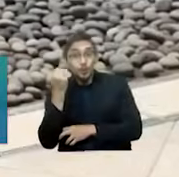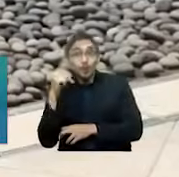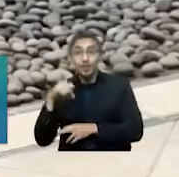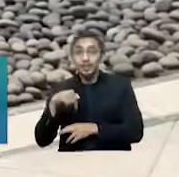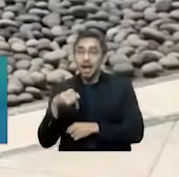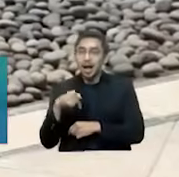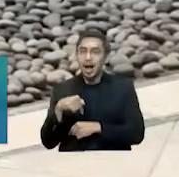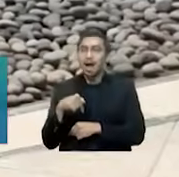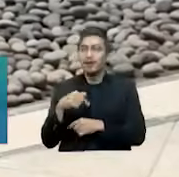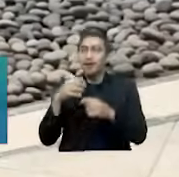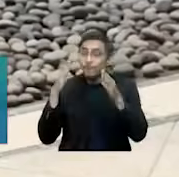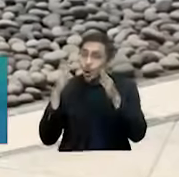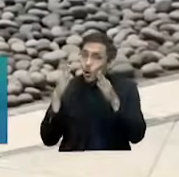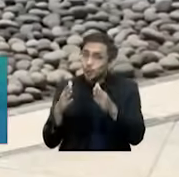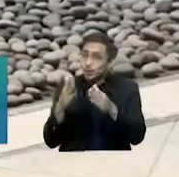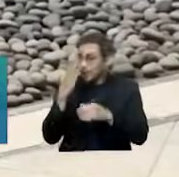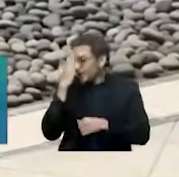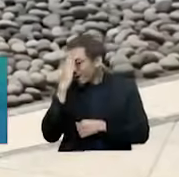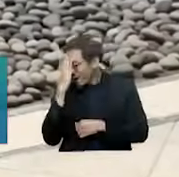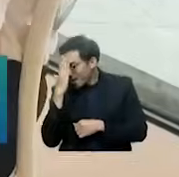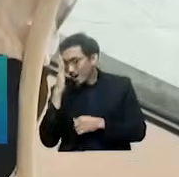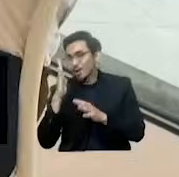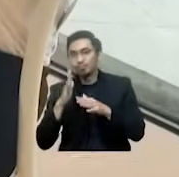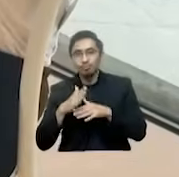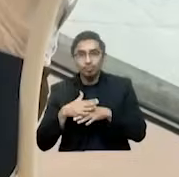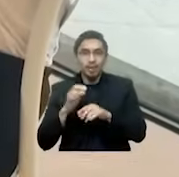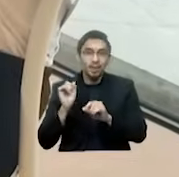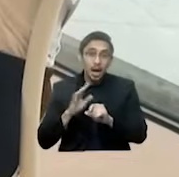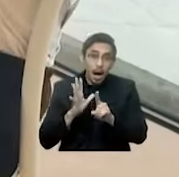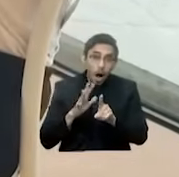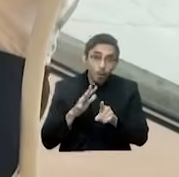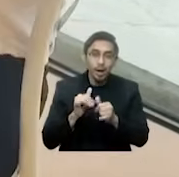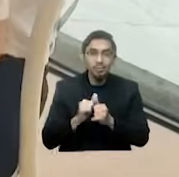bisa diatur, didelegasikan, sudah ada pegawai yang ngerjain.